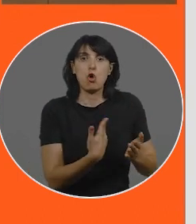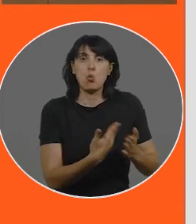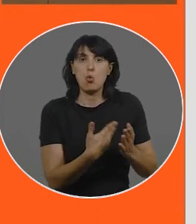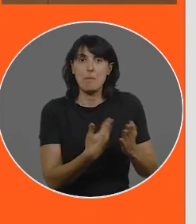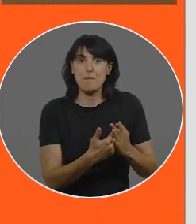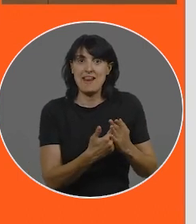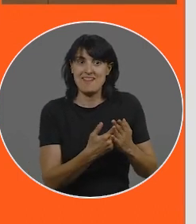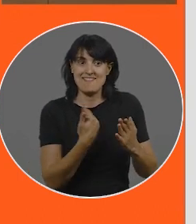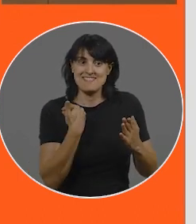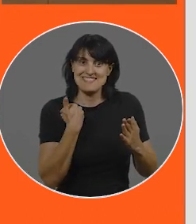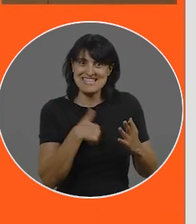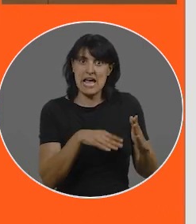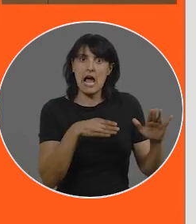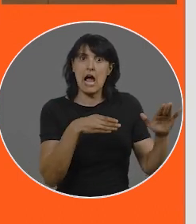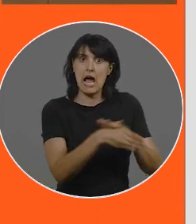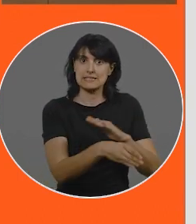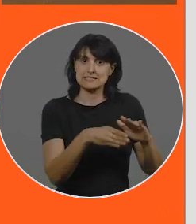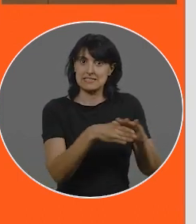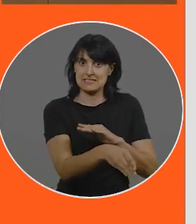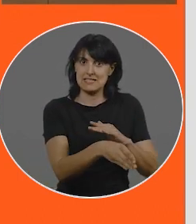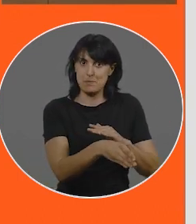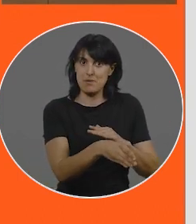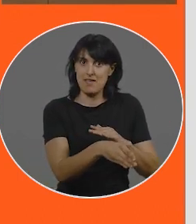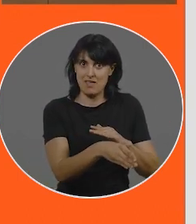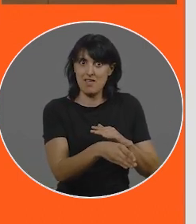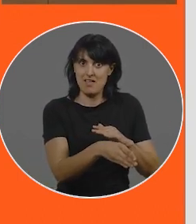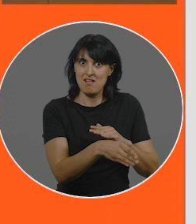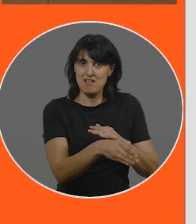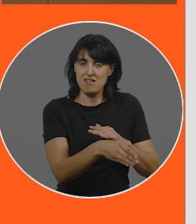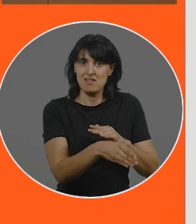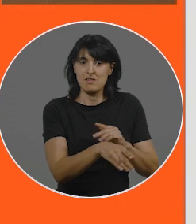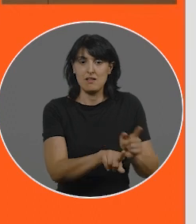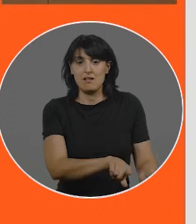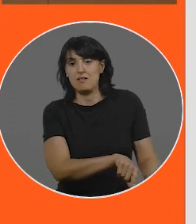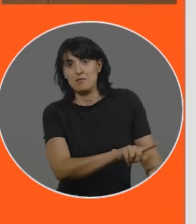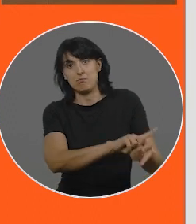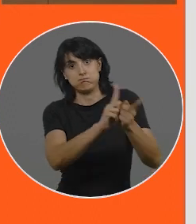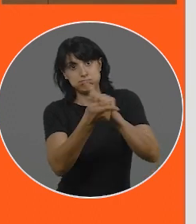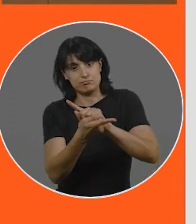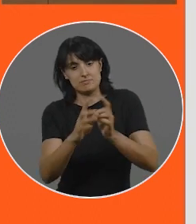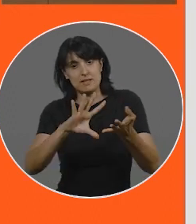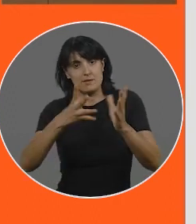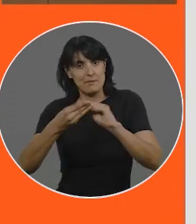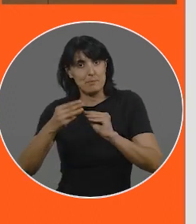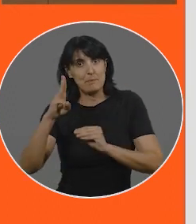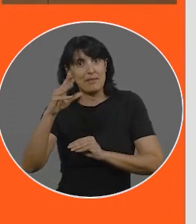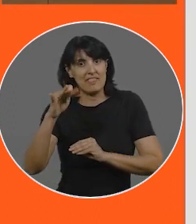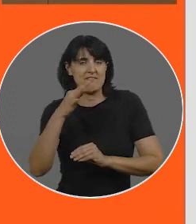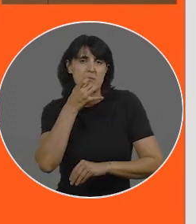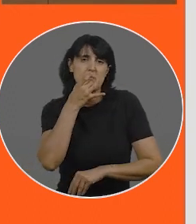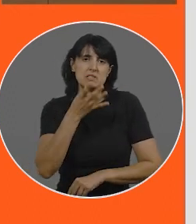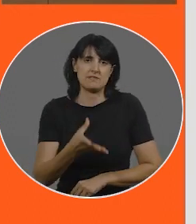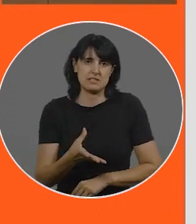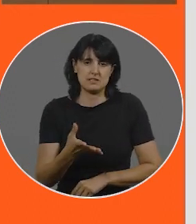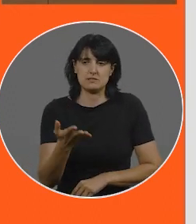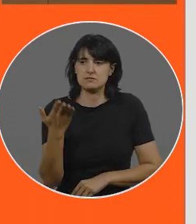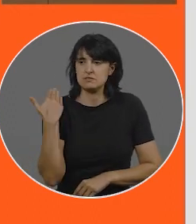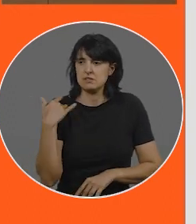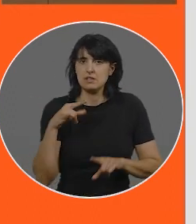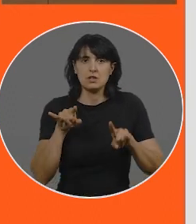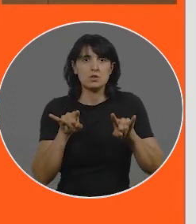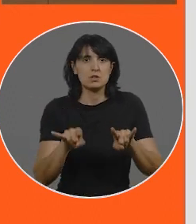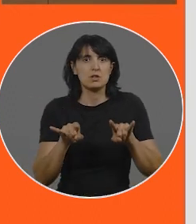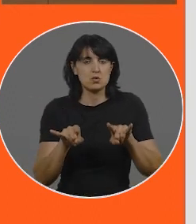d'un document que prèviament ja era accessible, doncs la vida canvia. Jo us confessaré que